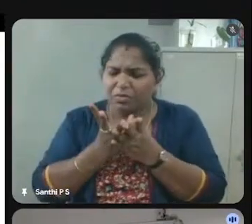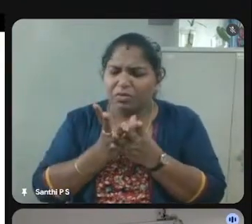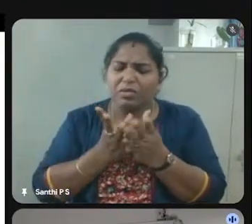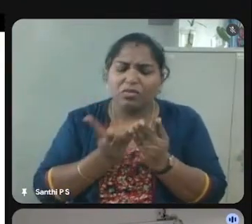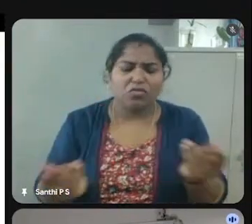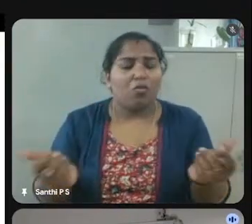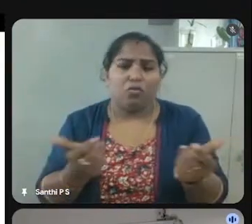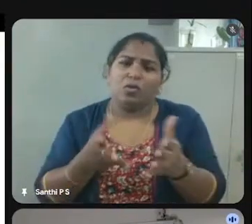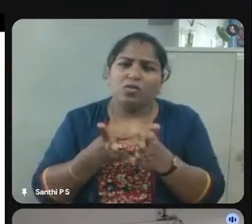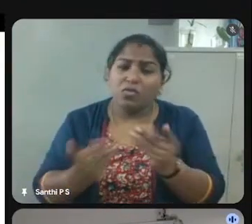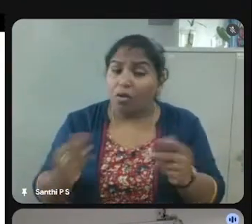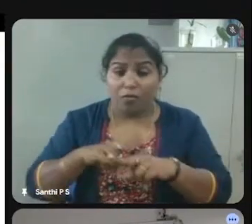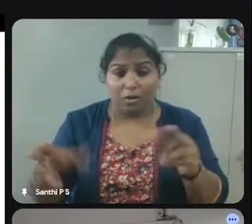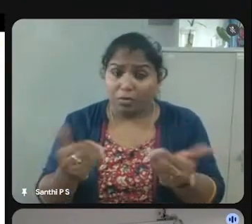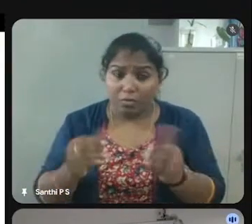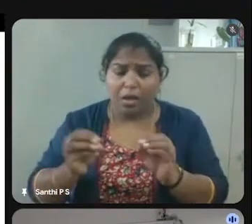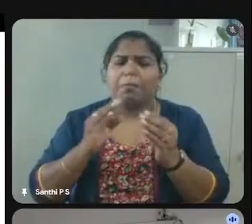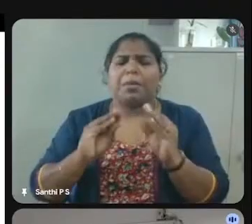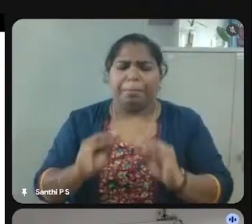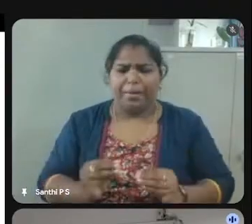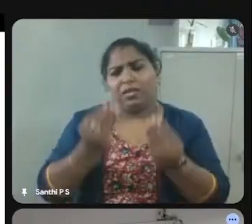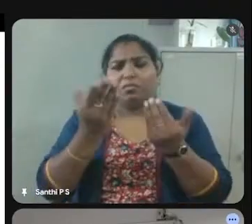നിങ്ങൾ ആ ഒരു വിദഗ്ധരുമായിട്ട്